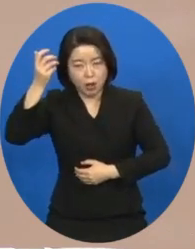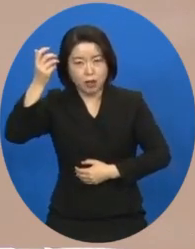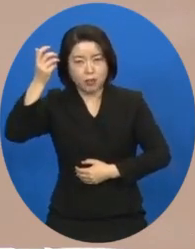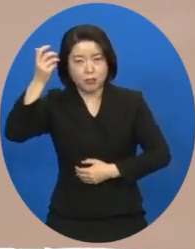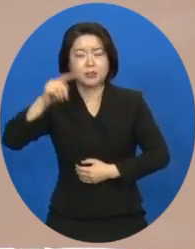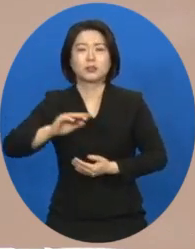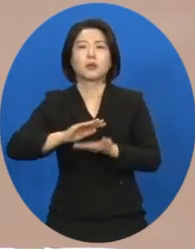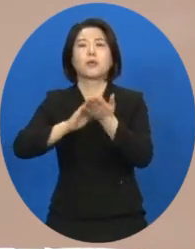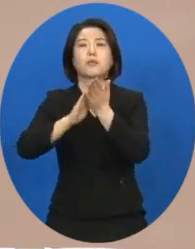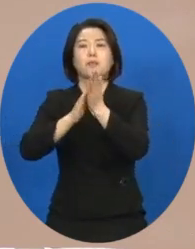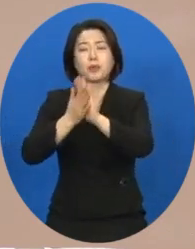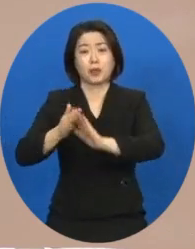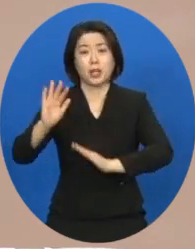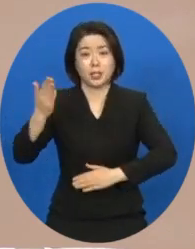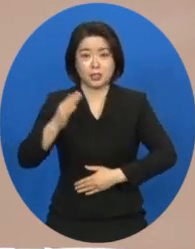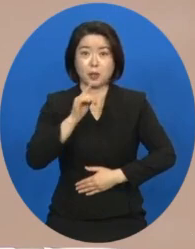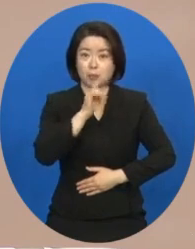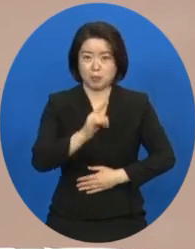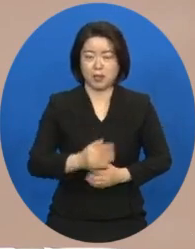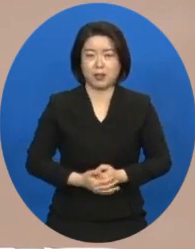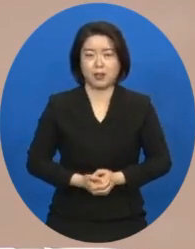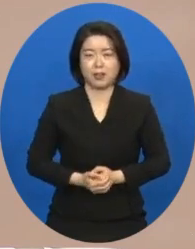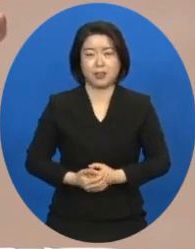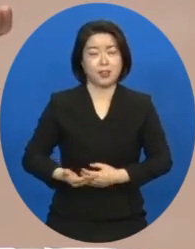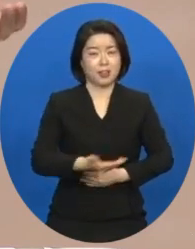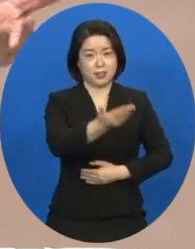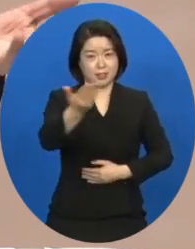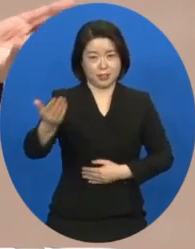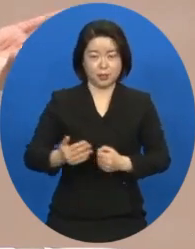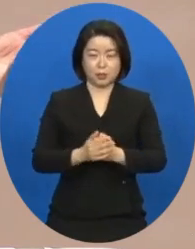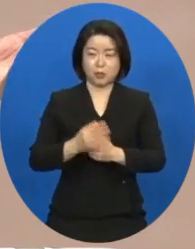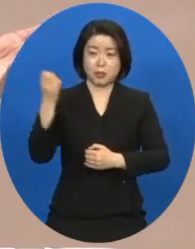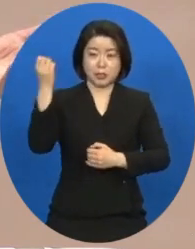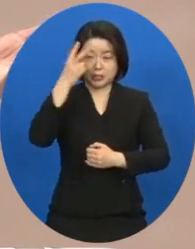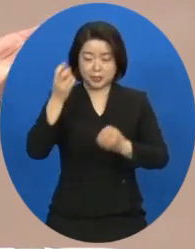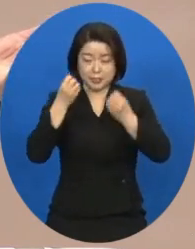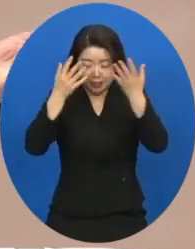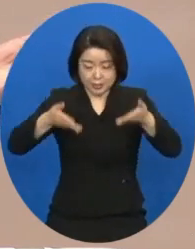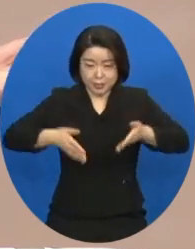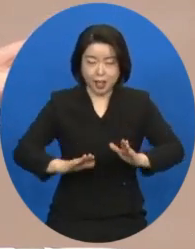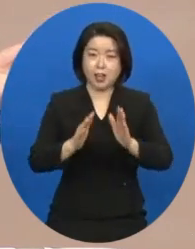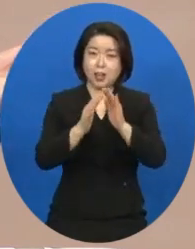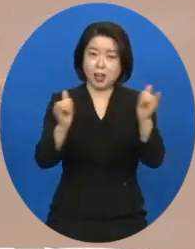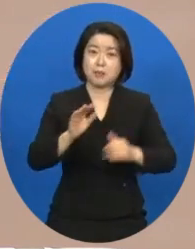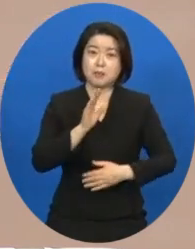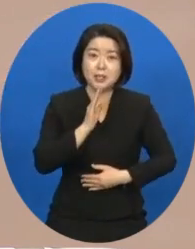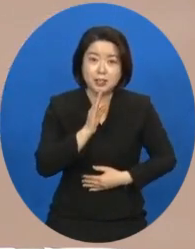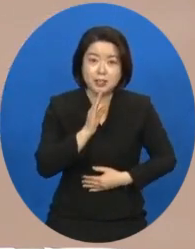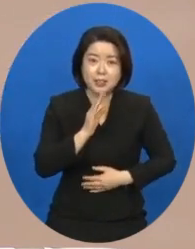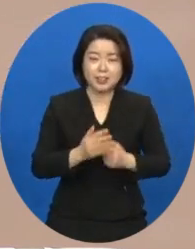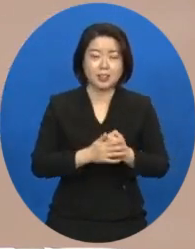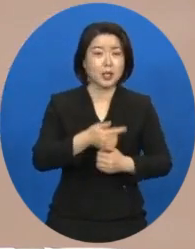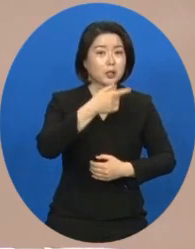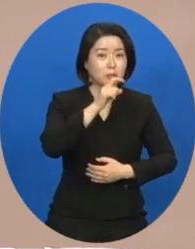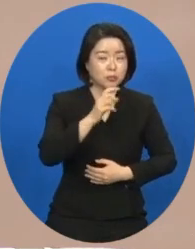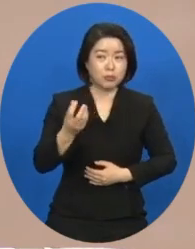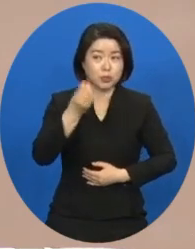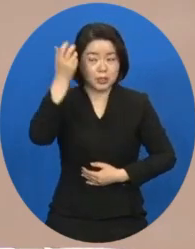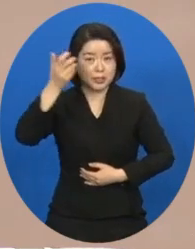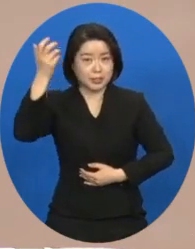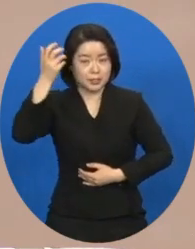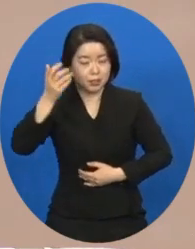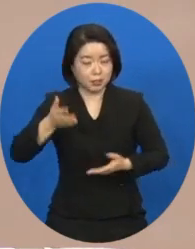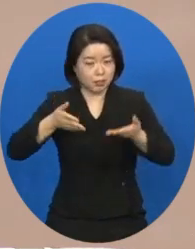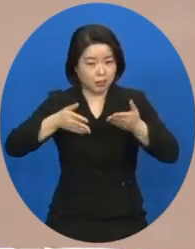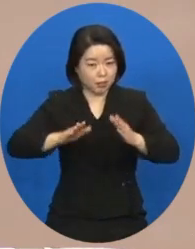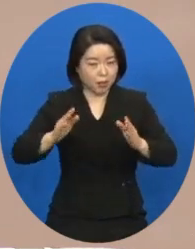이야기를 하셨어요. 자, 여러분은 거듭난 사람입니까? 물과 성령으로